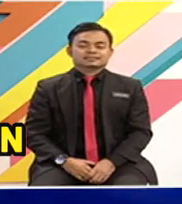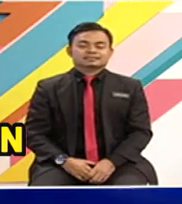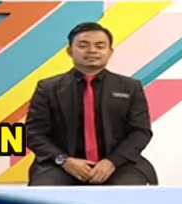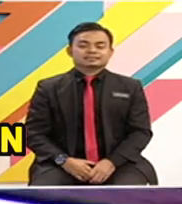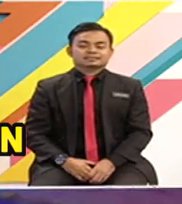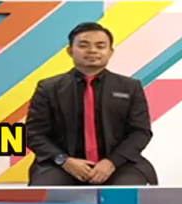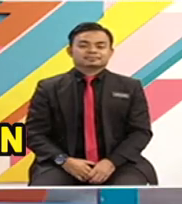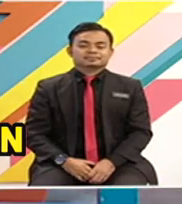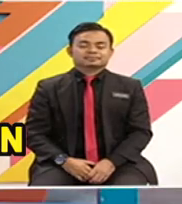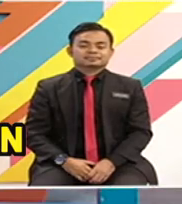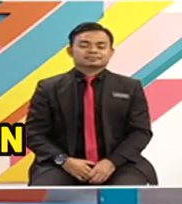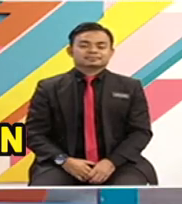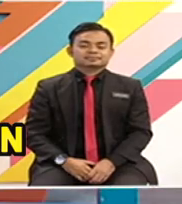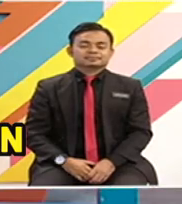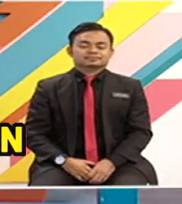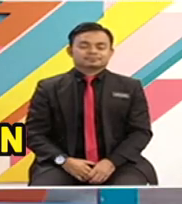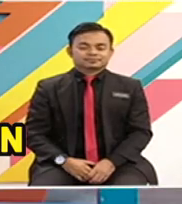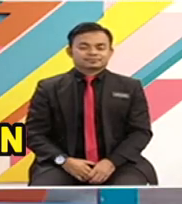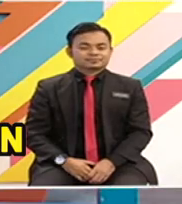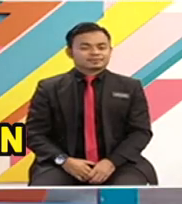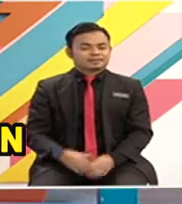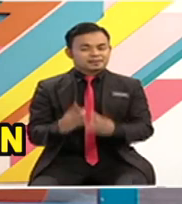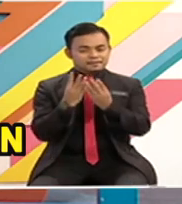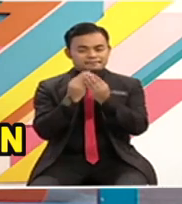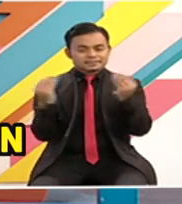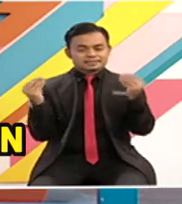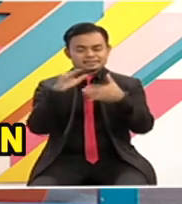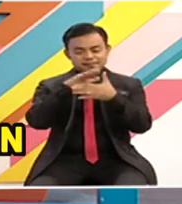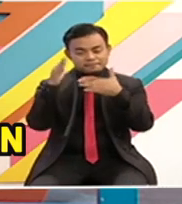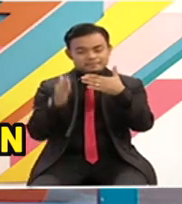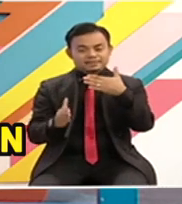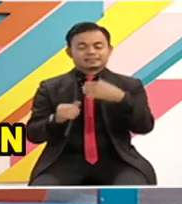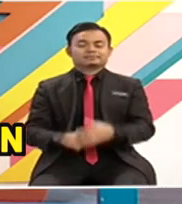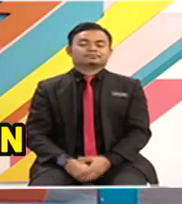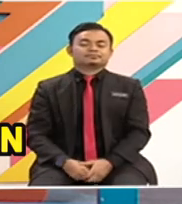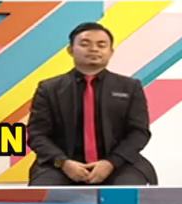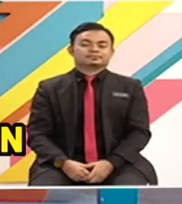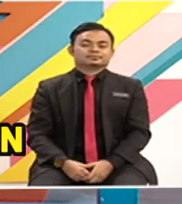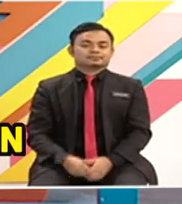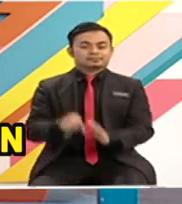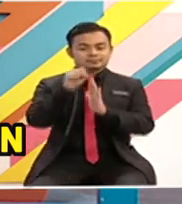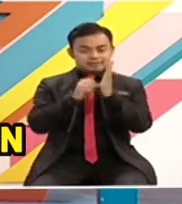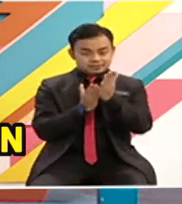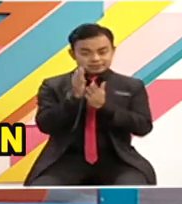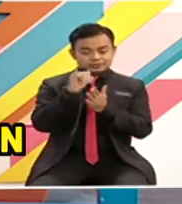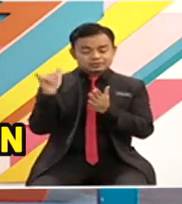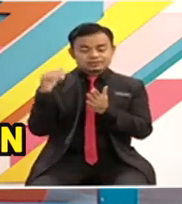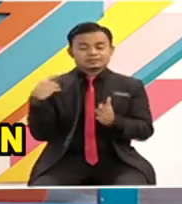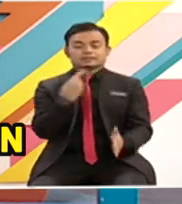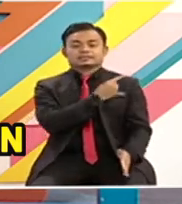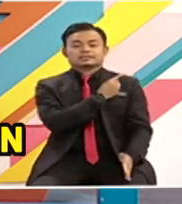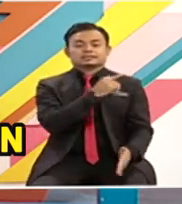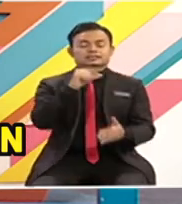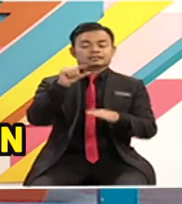kece gue selesai Selesai sudah oke letak di sini kemarinnya kita akan gunakana silikon air udah gini